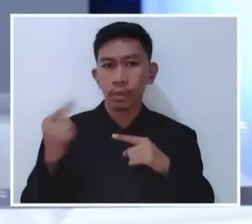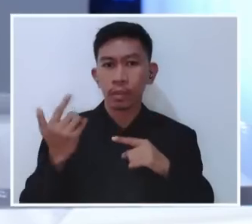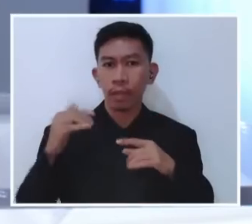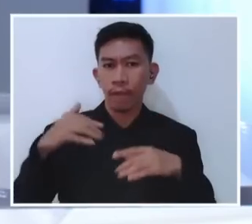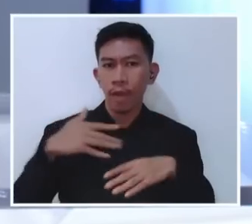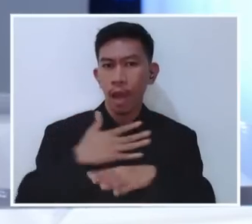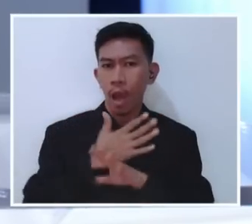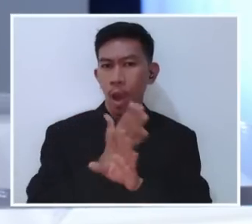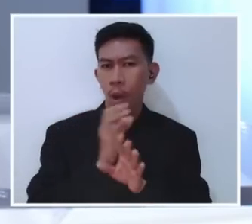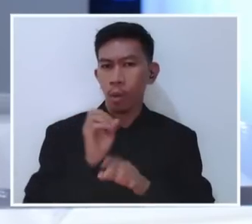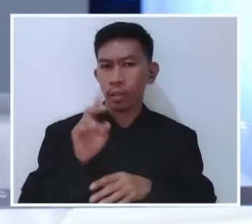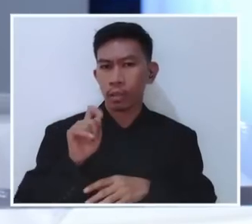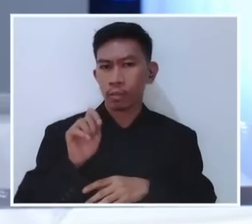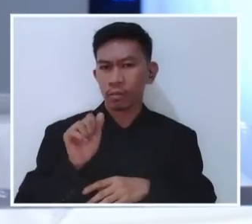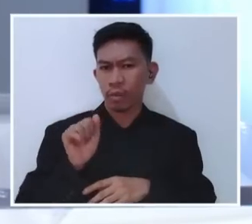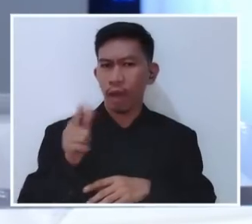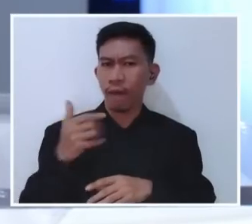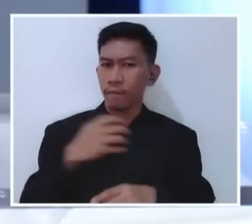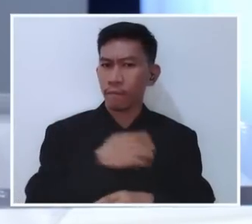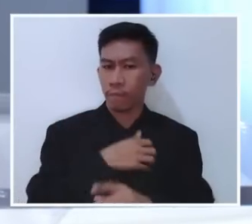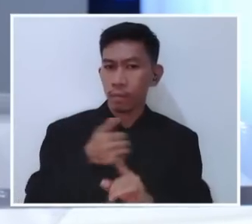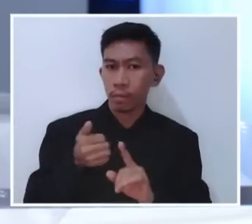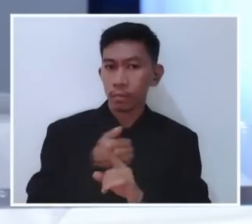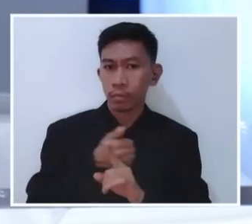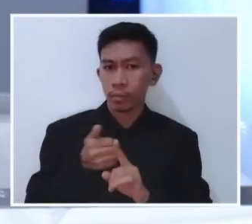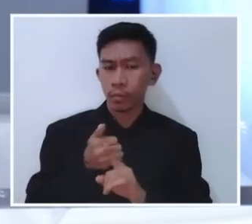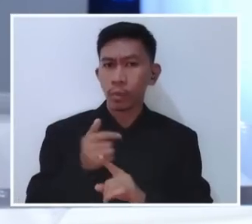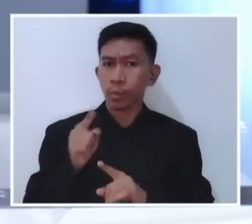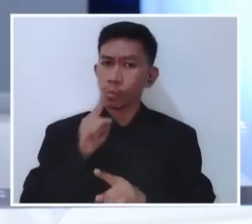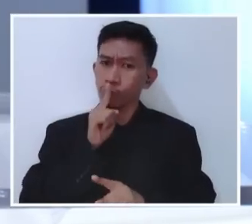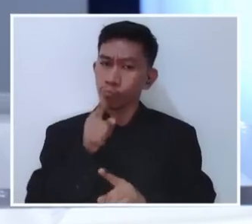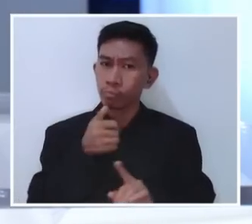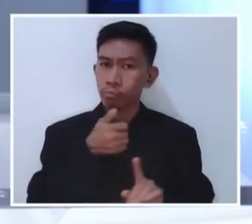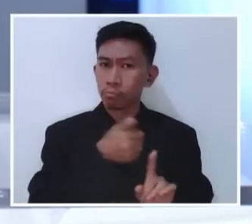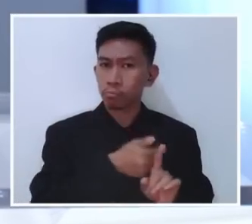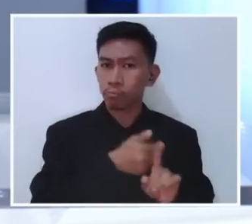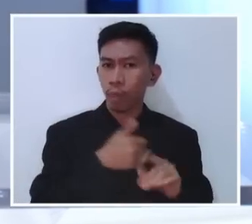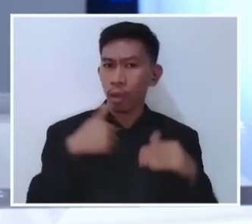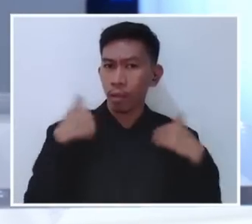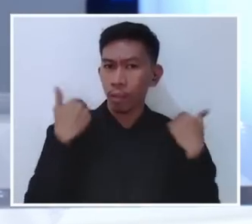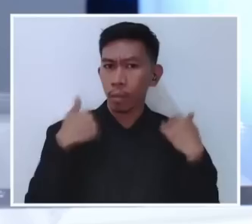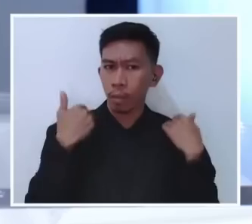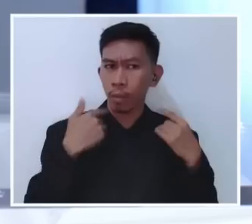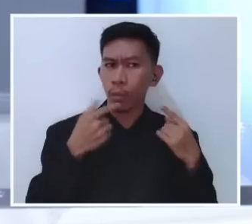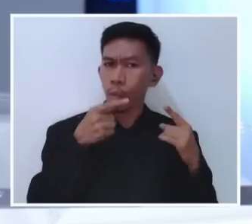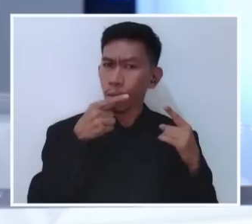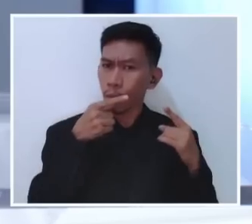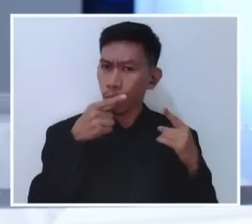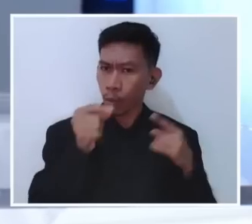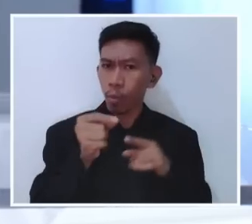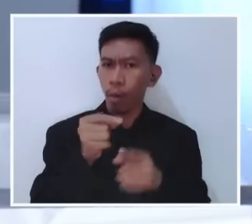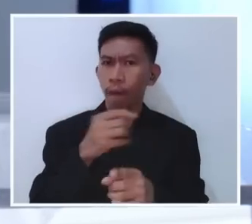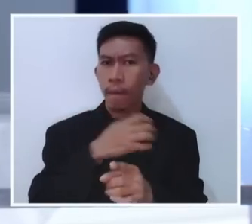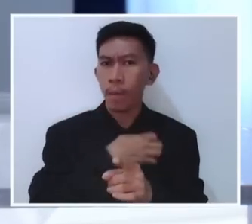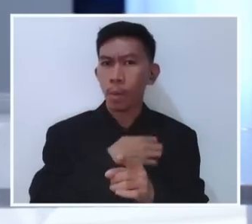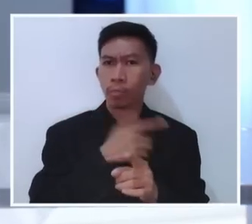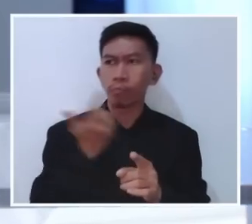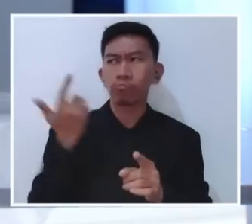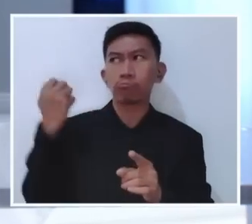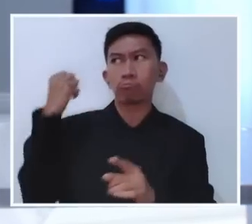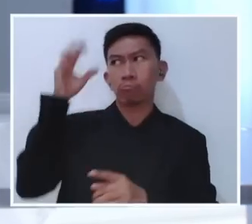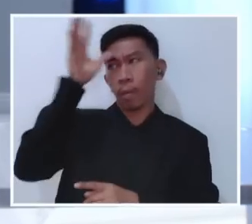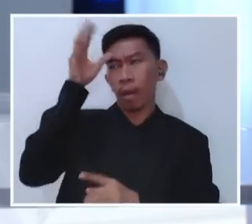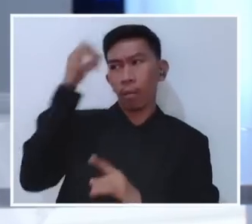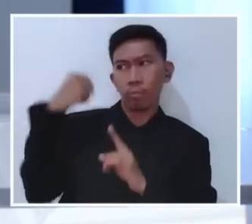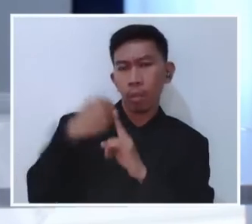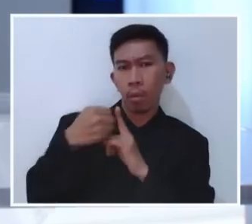Magsusumbong lang sana sa mga otoridad ang isang binatilyo na binugbog umano siya ng kanyang ama. Pero sa halip na matulungan, binuhusan